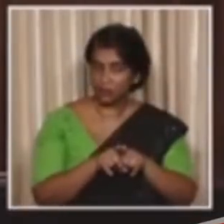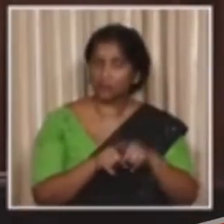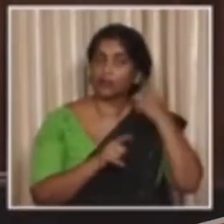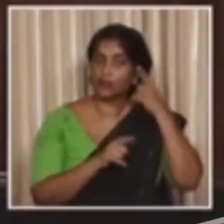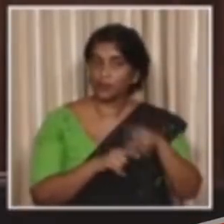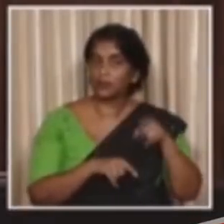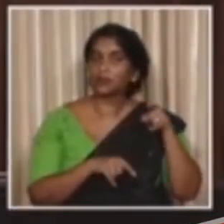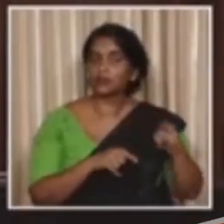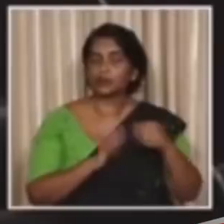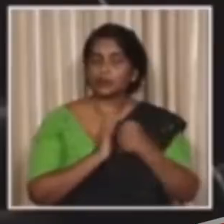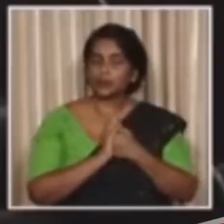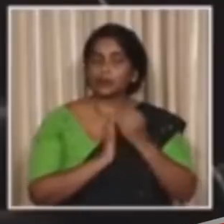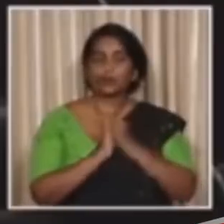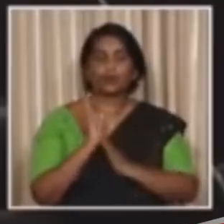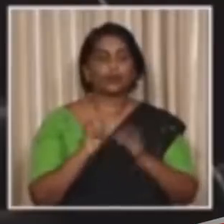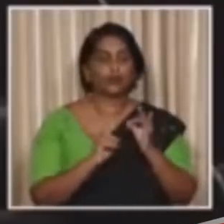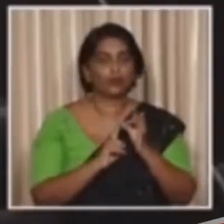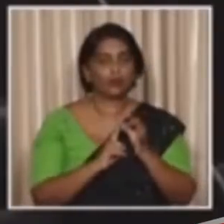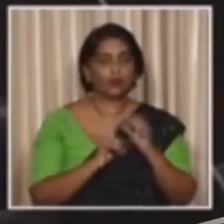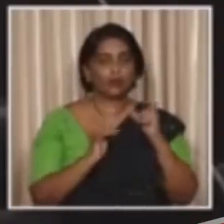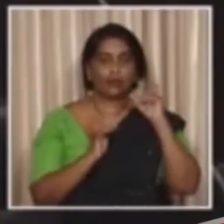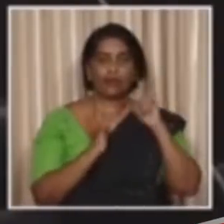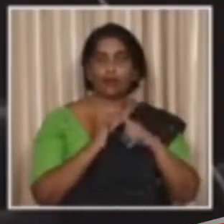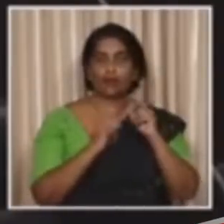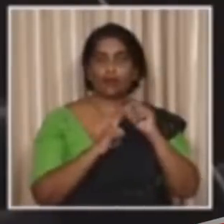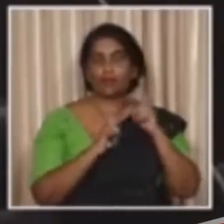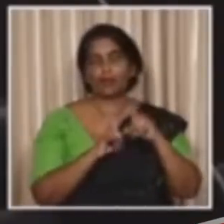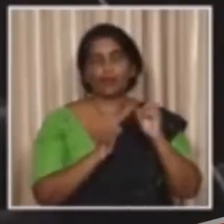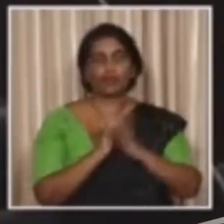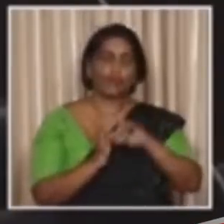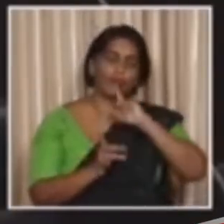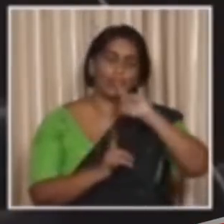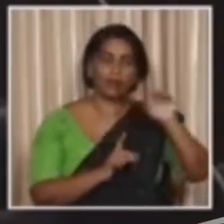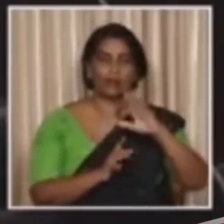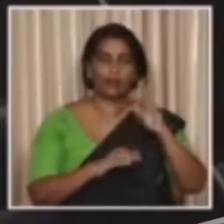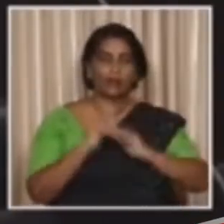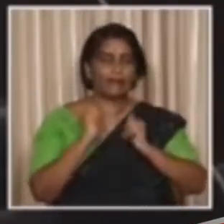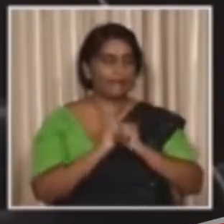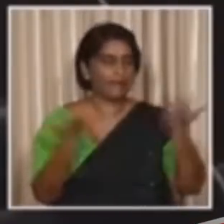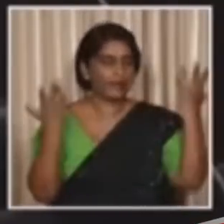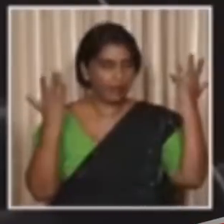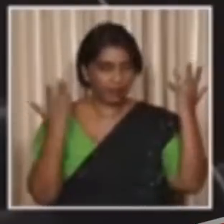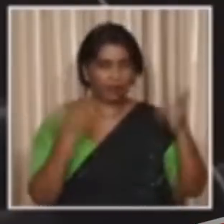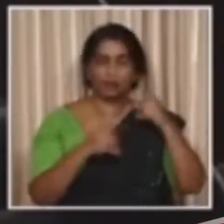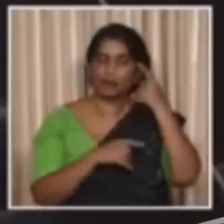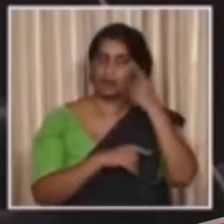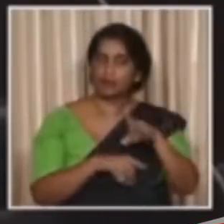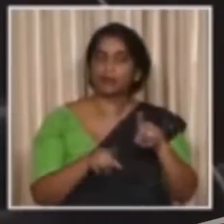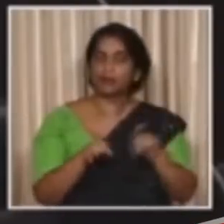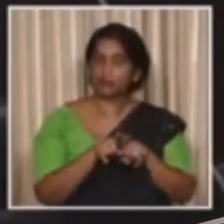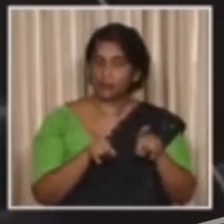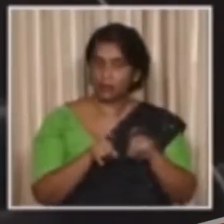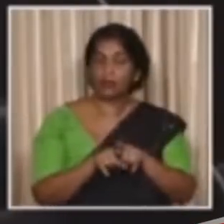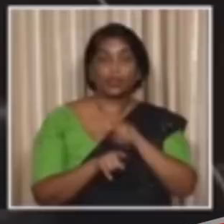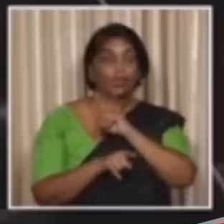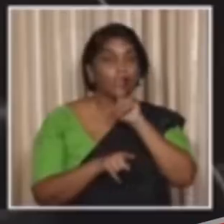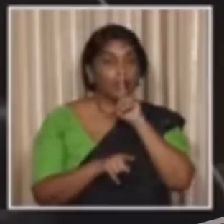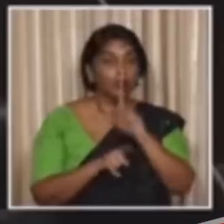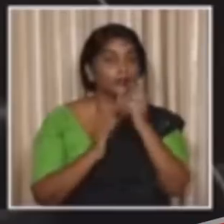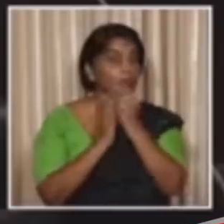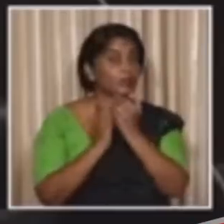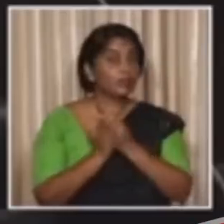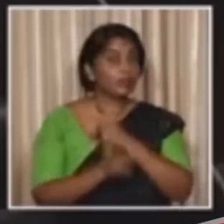ඒ නිසා ගරු මුලසනාරූඪ මන්ත්‍රීතුමනි කෝප් කමිටුවට නිර්දේශ දීලා ඇති කිරණ කෙංගෙඩියක් නැහැ ඒ නිසා කරුණාකරලා ඔය කියන කාරණා